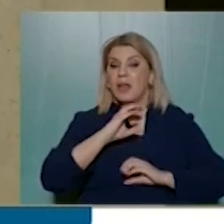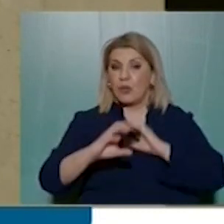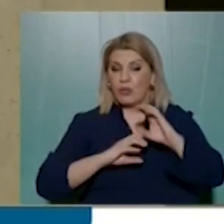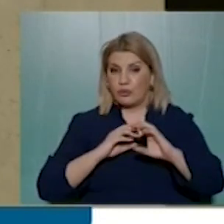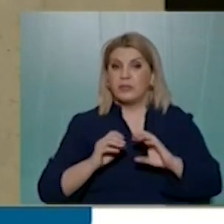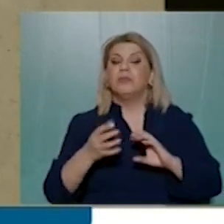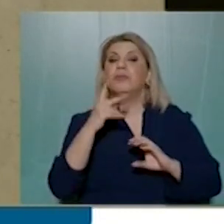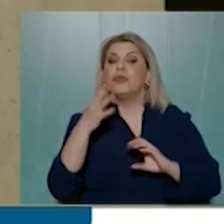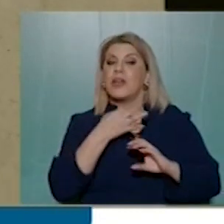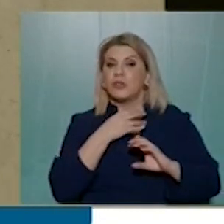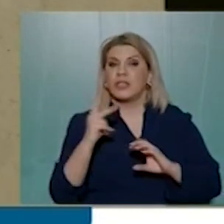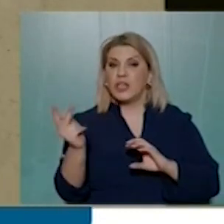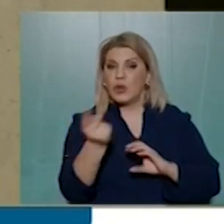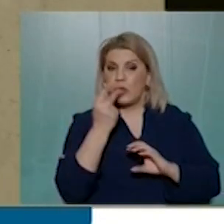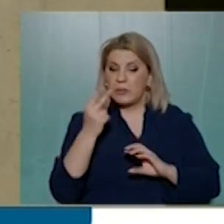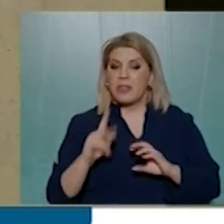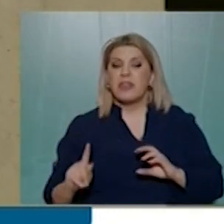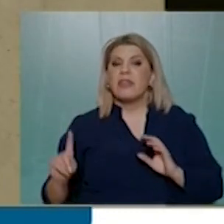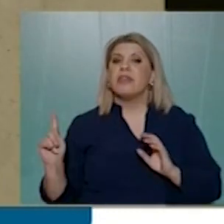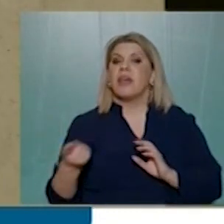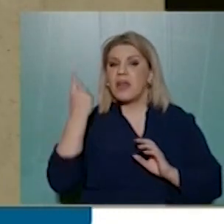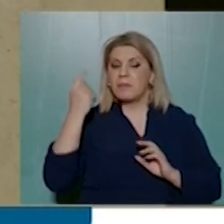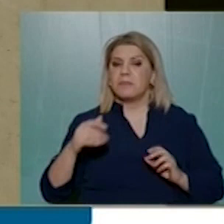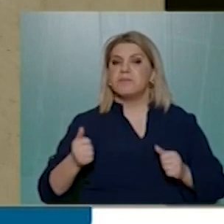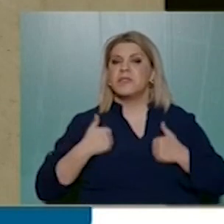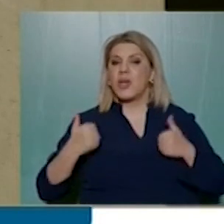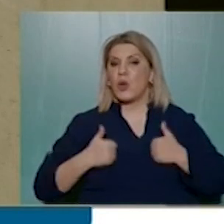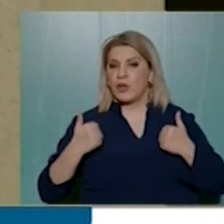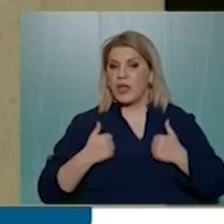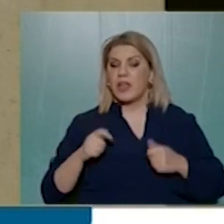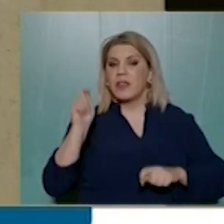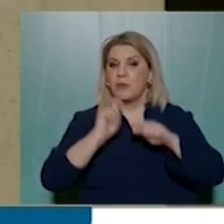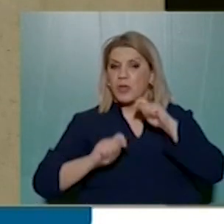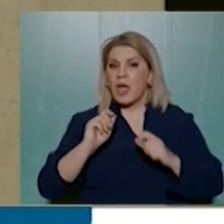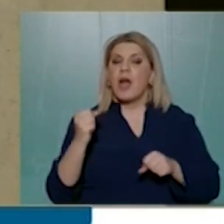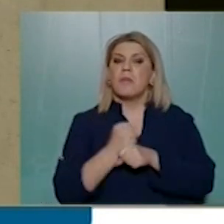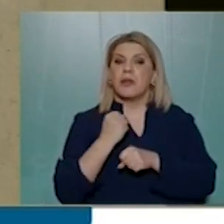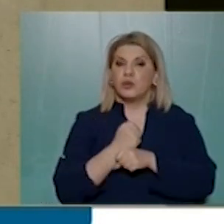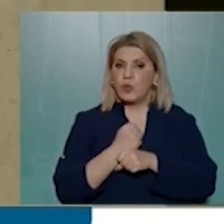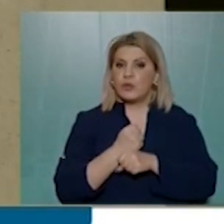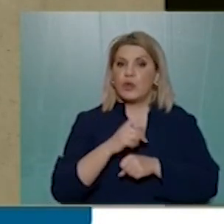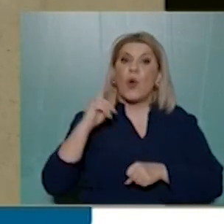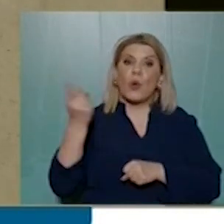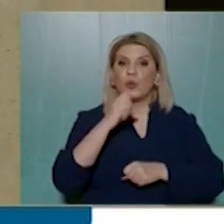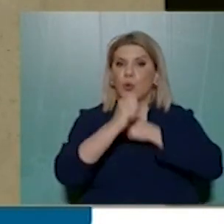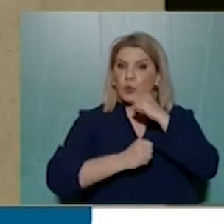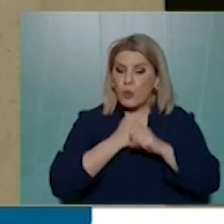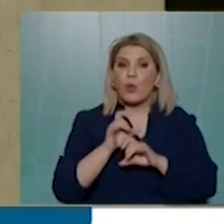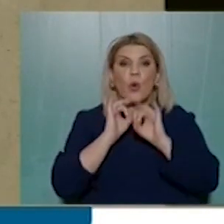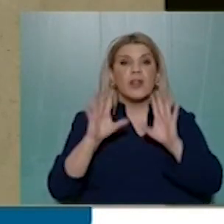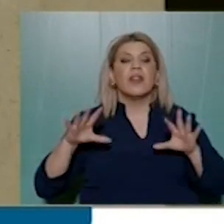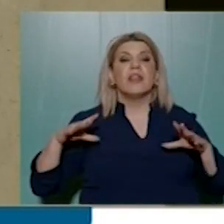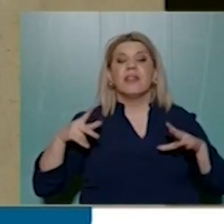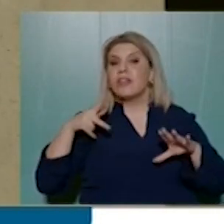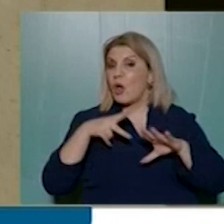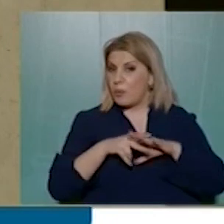χρειάζονται κοινωνικοποίηση θεραπείες ψυχαγωγία και δημιουργική απασχόληση όλο το χρόνο χωρίς διακοπή τους καλοκαιρινούς